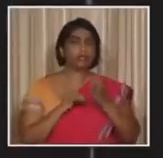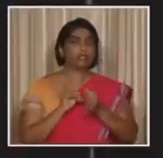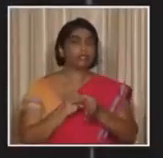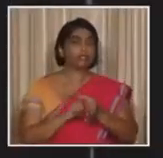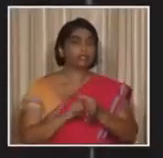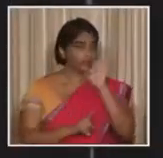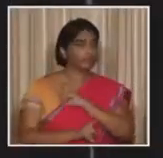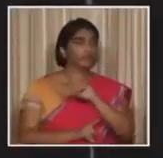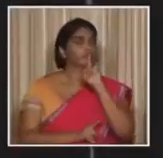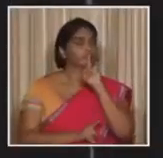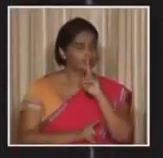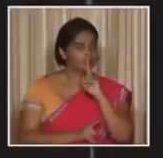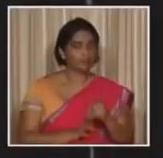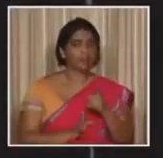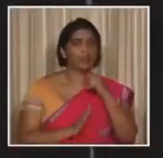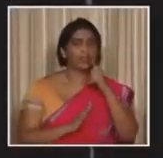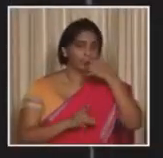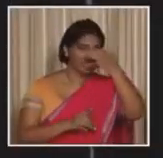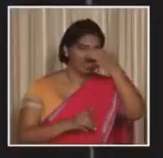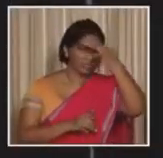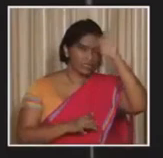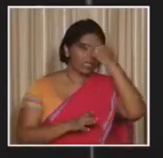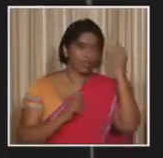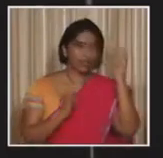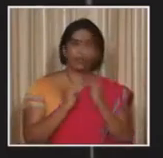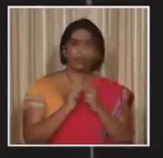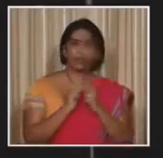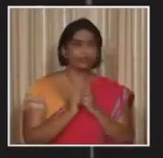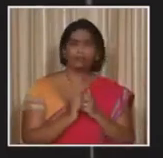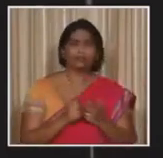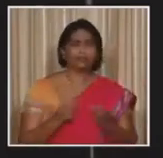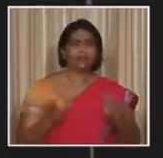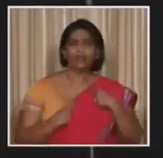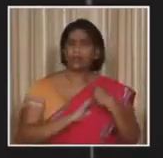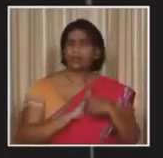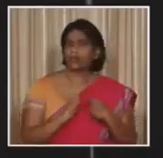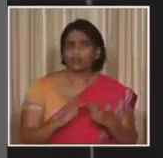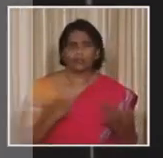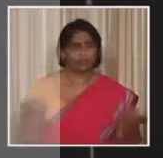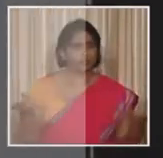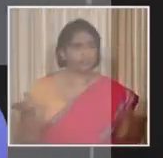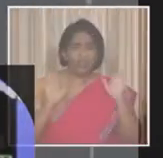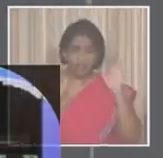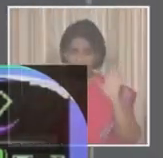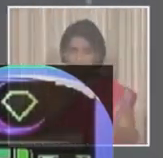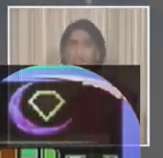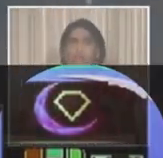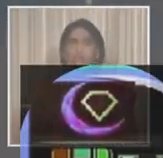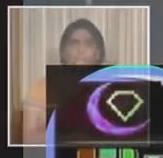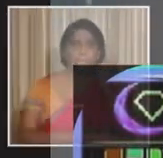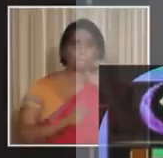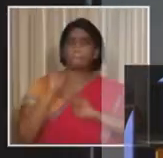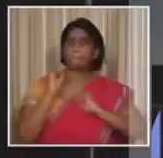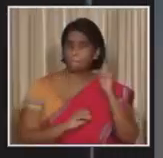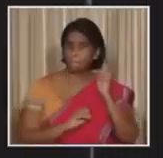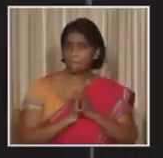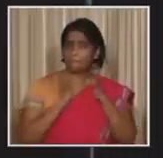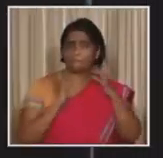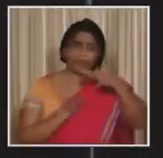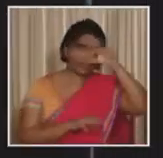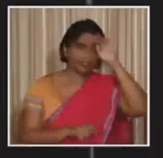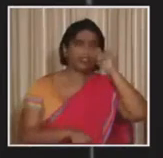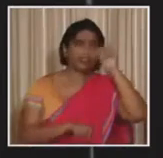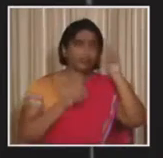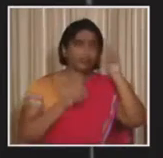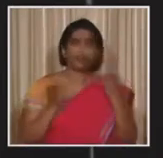මේ ජනවර්ගයේ අරුබුදයක් ඇති කරන්නේ. අද ජනාධිපතිතුමා කියනවා ජනවර්ගයේ අරුබුදයක් තියනවා කියලා. එහෙම ජනවර්ගයේ අරුබුදයක් මේ රටේ නැහැ. එහෙම